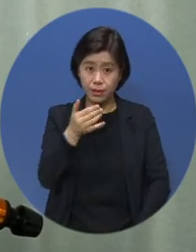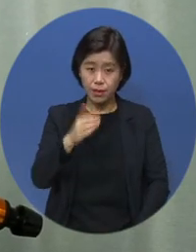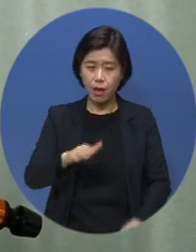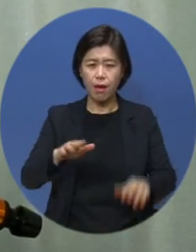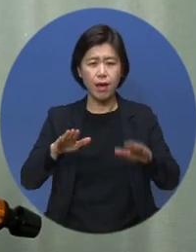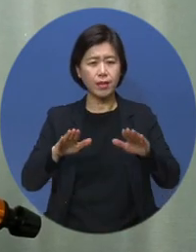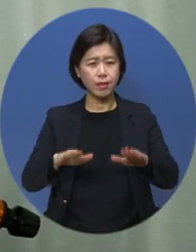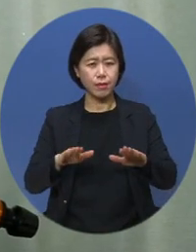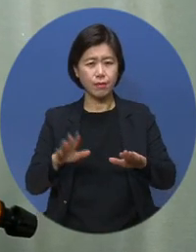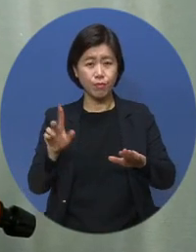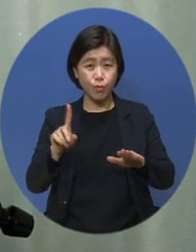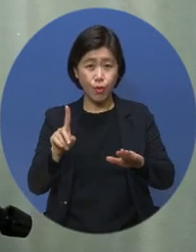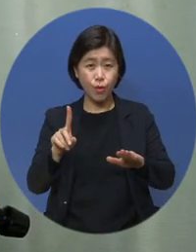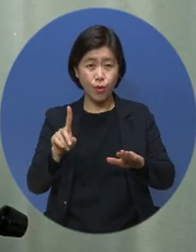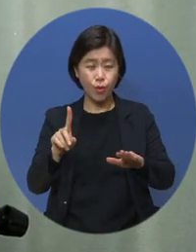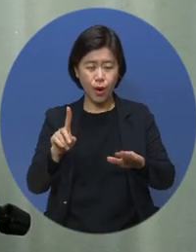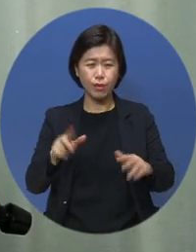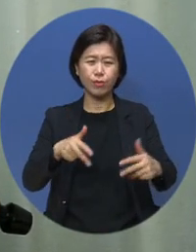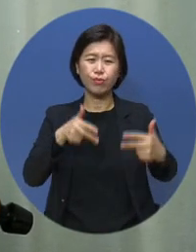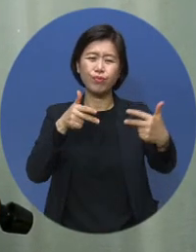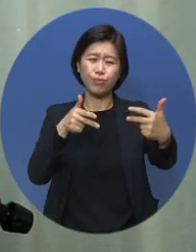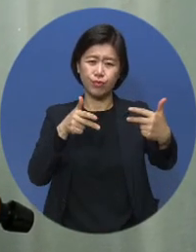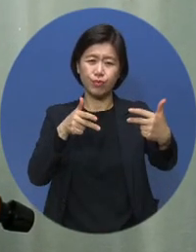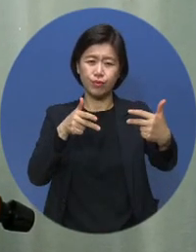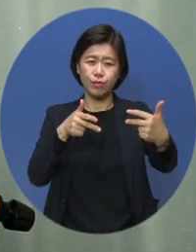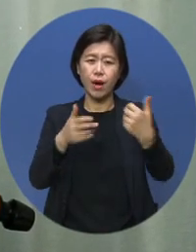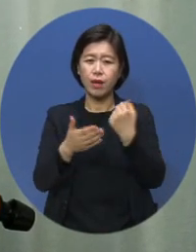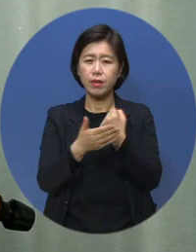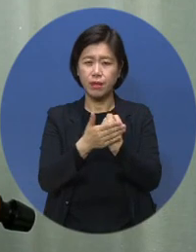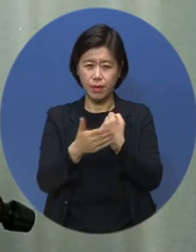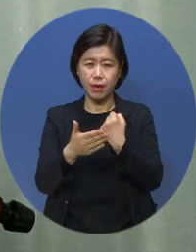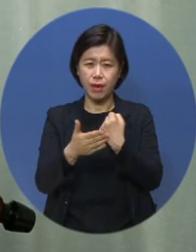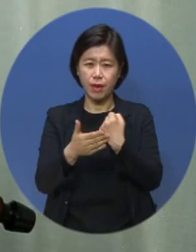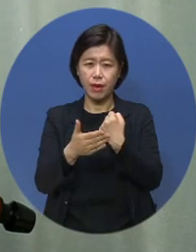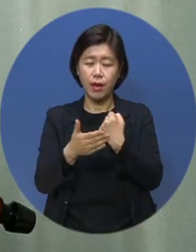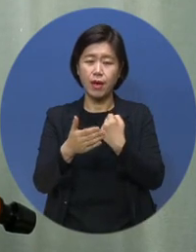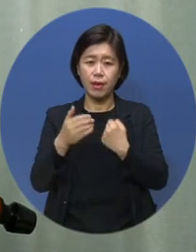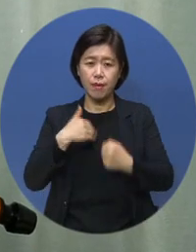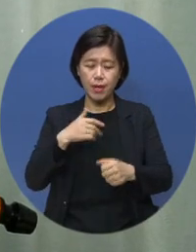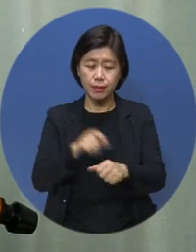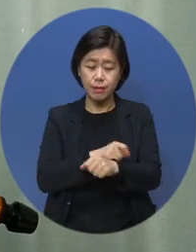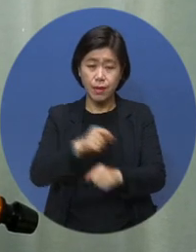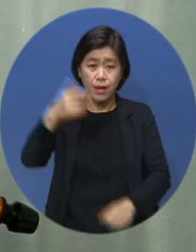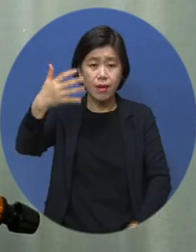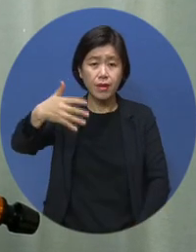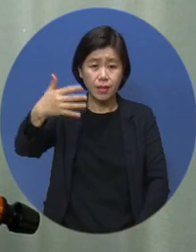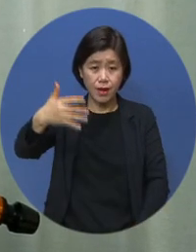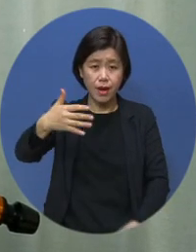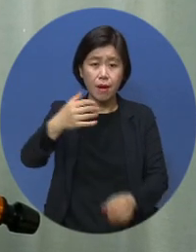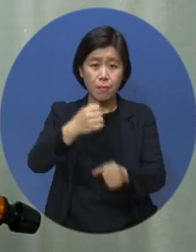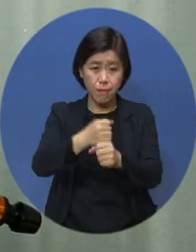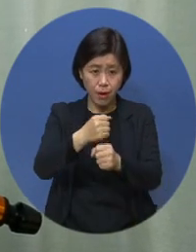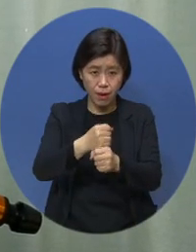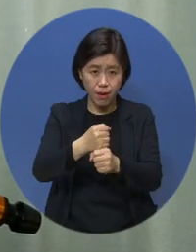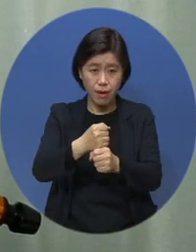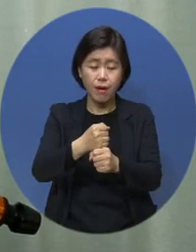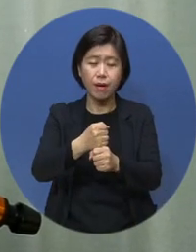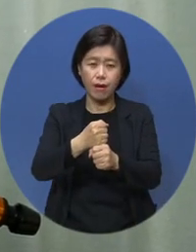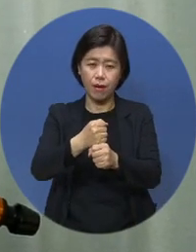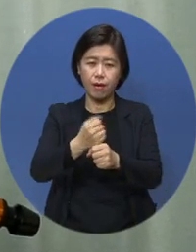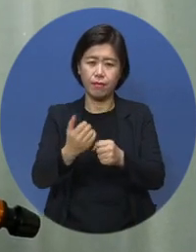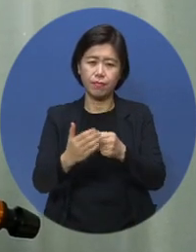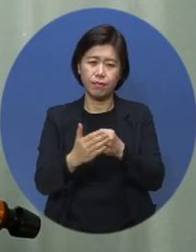경우에는 비대면 이기도 하지만 특별히 또 영상을 제작을 해서 영상으로 또 강의를 진행하는 걷기